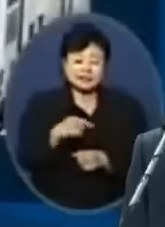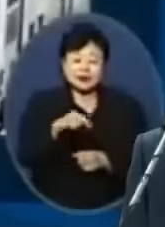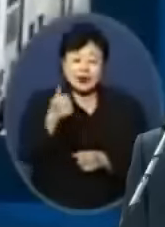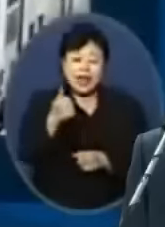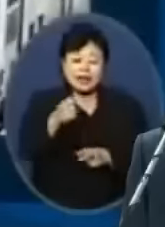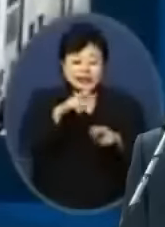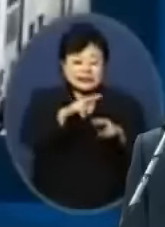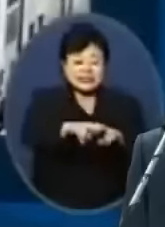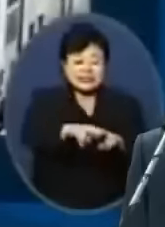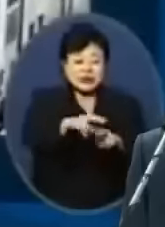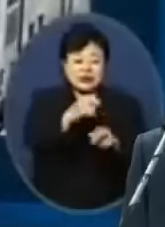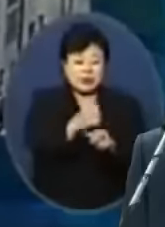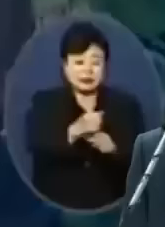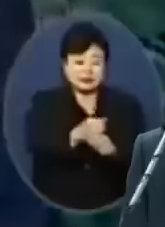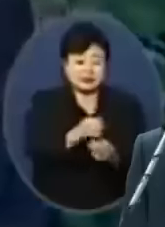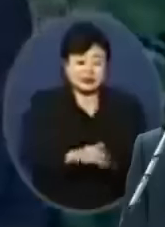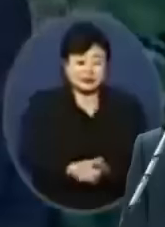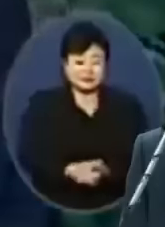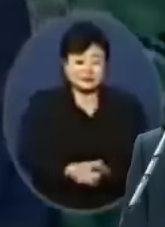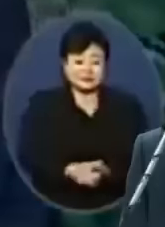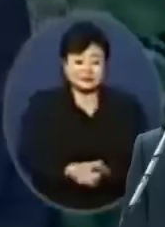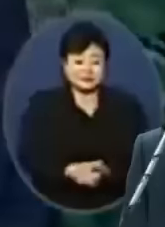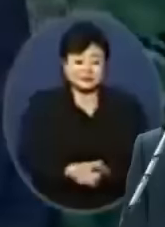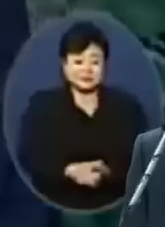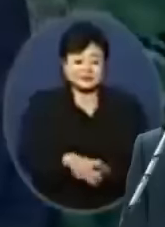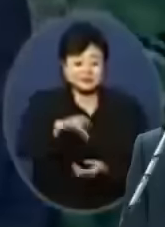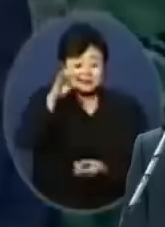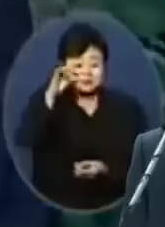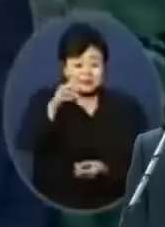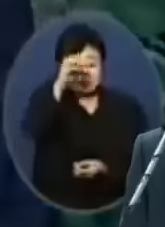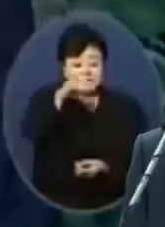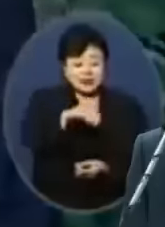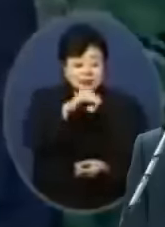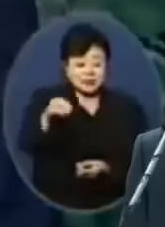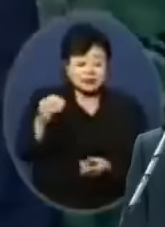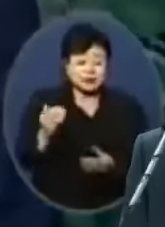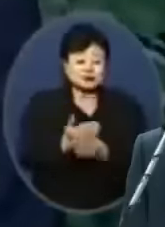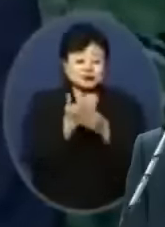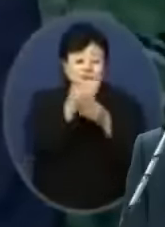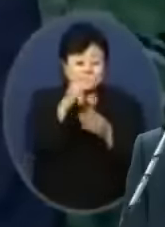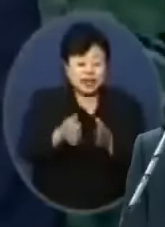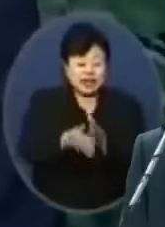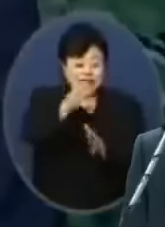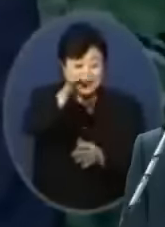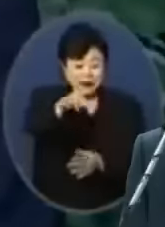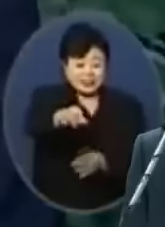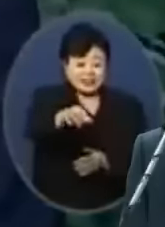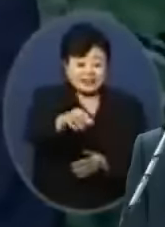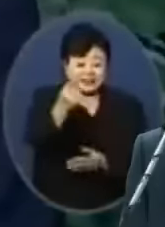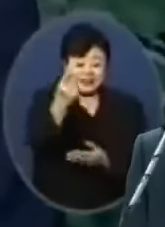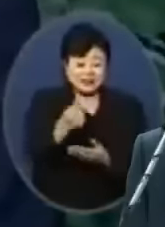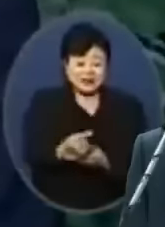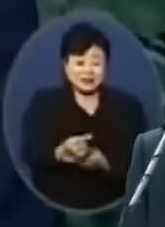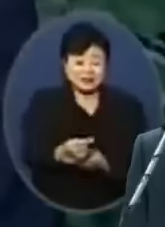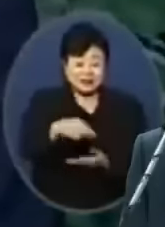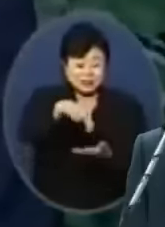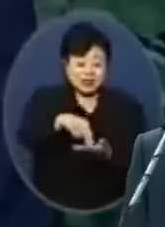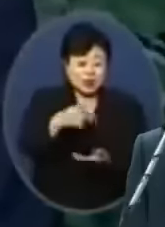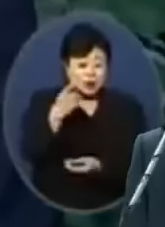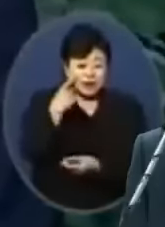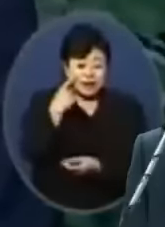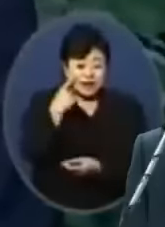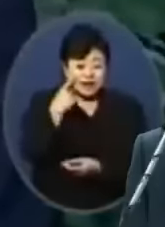1500석을 넣었습니다. 제가 제일 처음에 서대문 부흥회관에 와서 강단에 서보니까